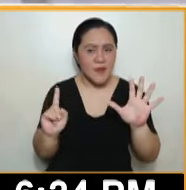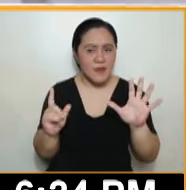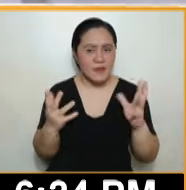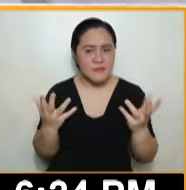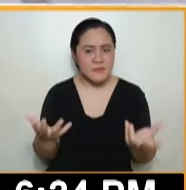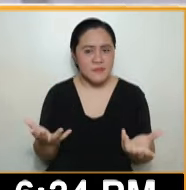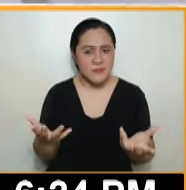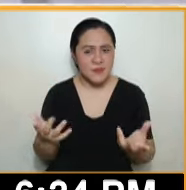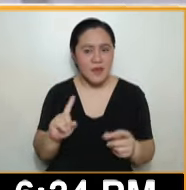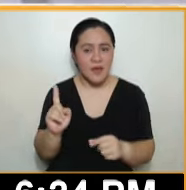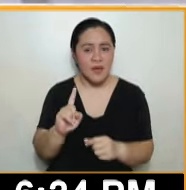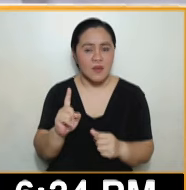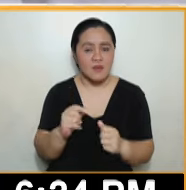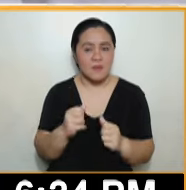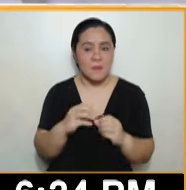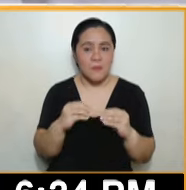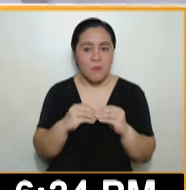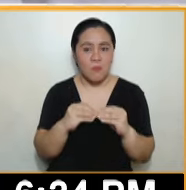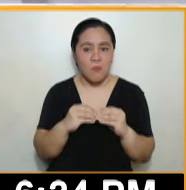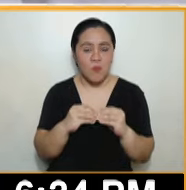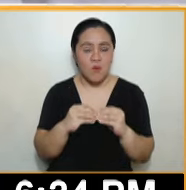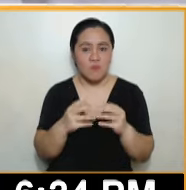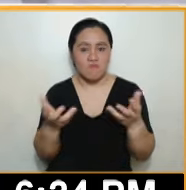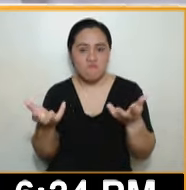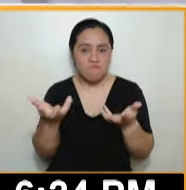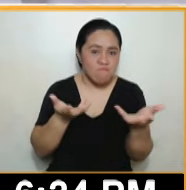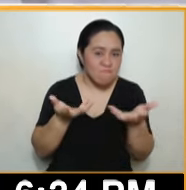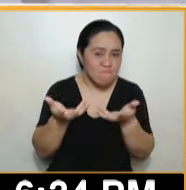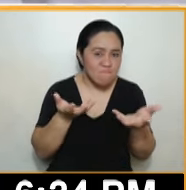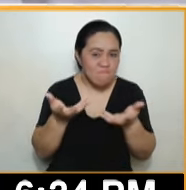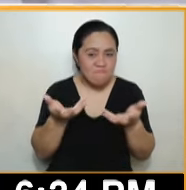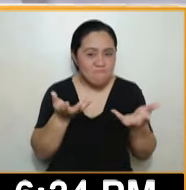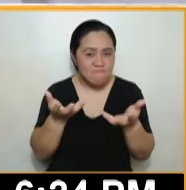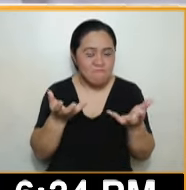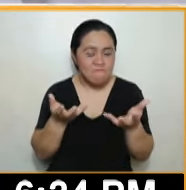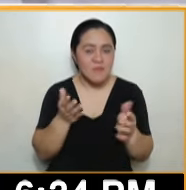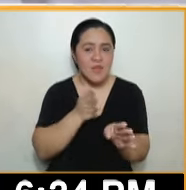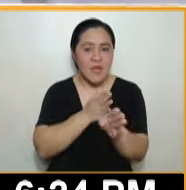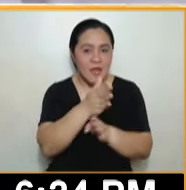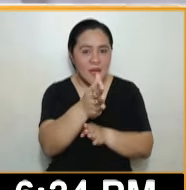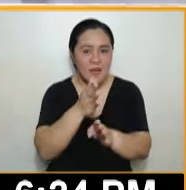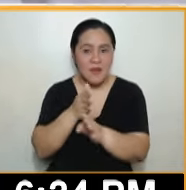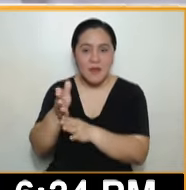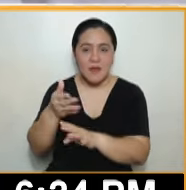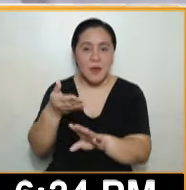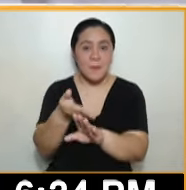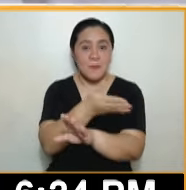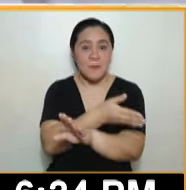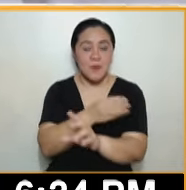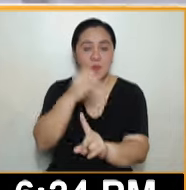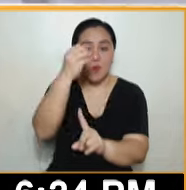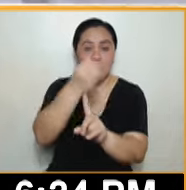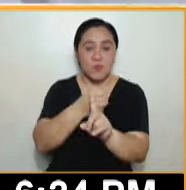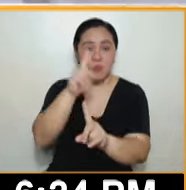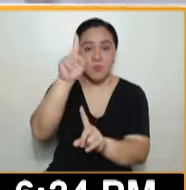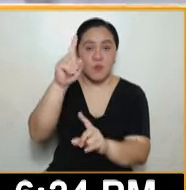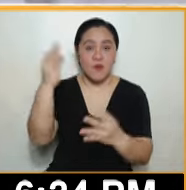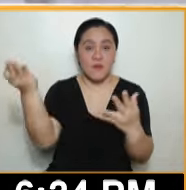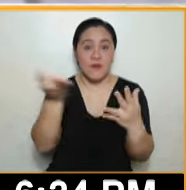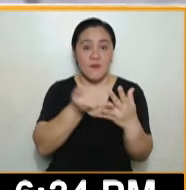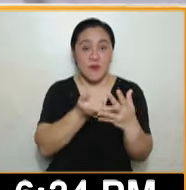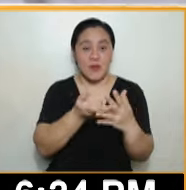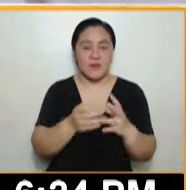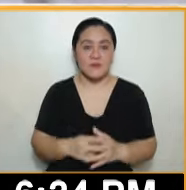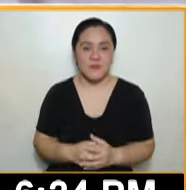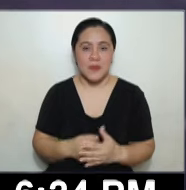magkaroon pa ng mga realignment na tinatawag bago ang filing sa October 1? Malapit-lapit